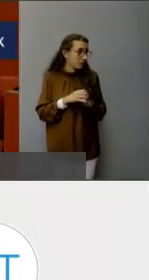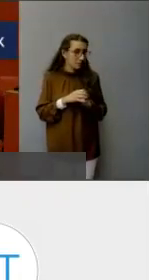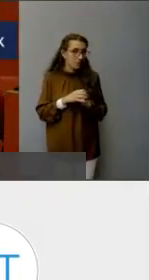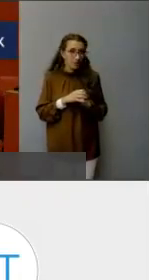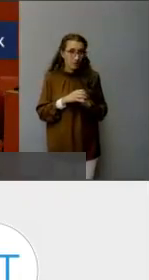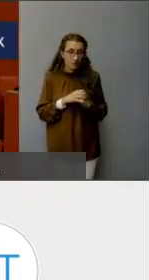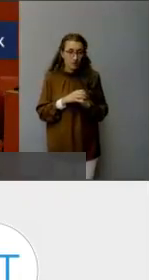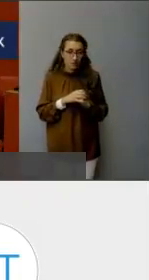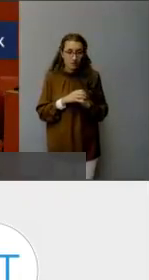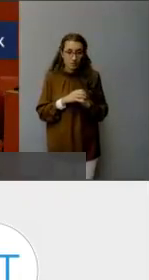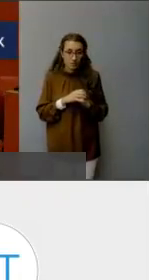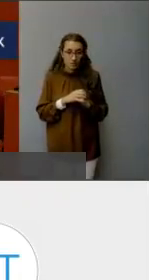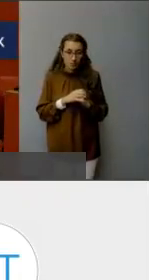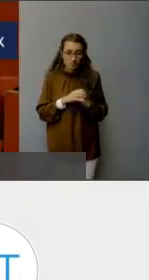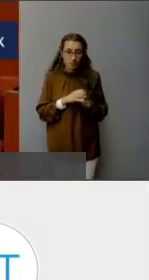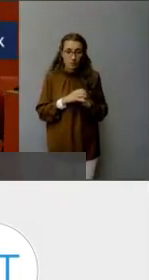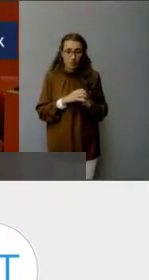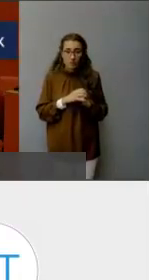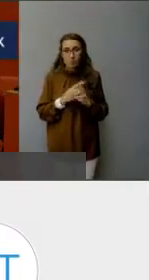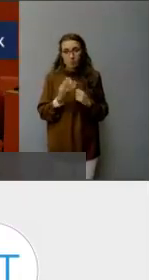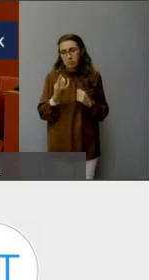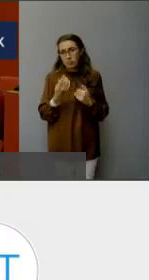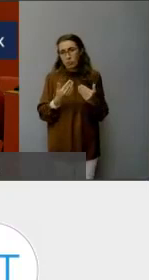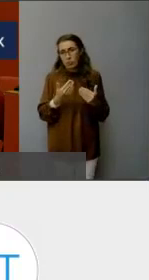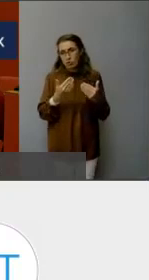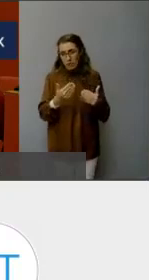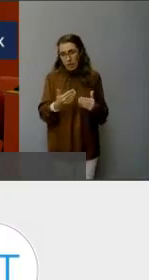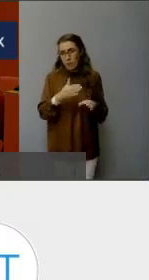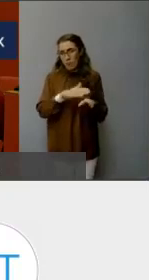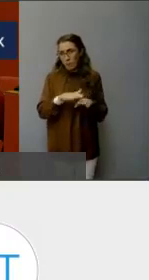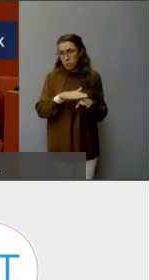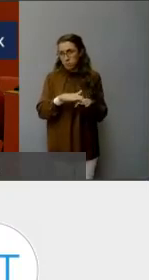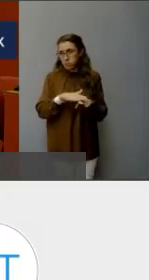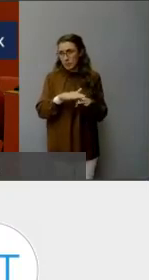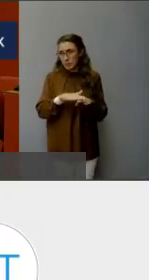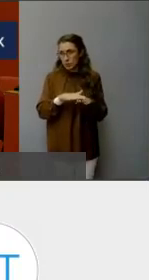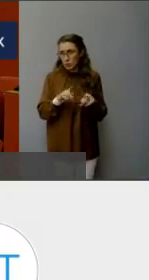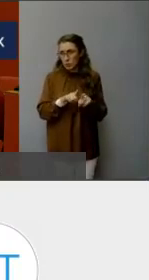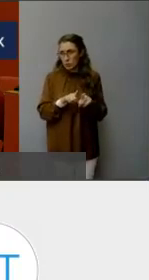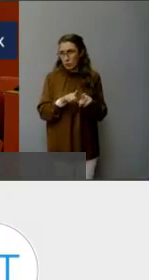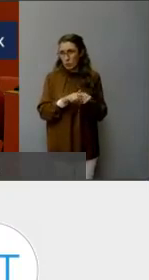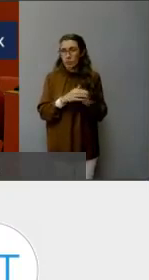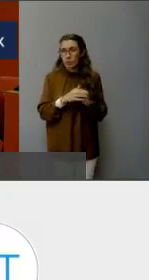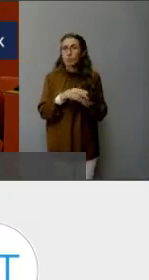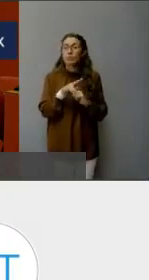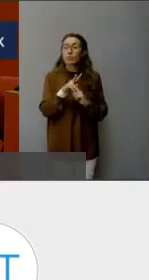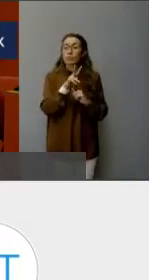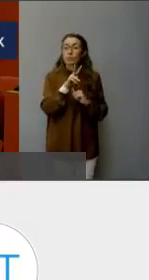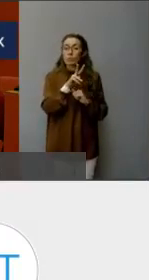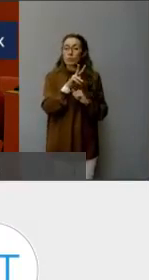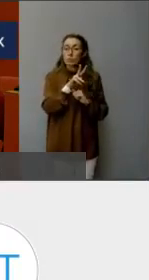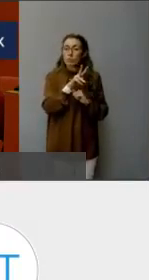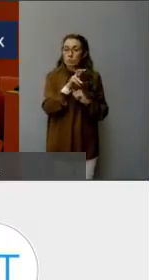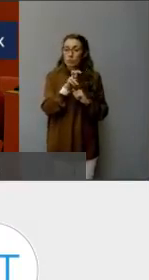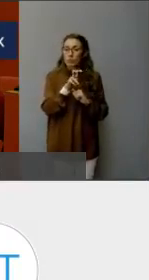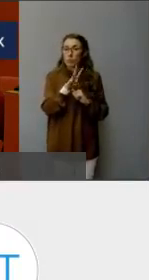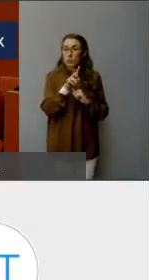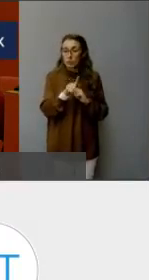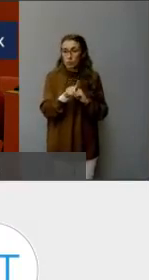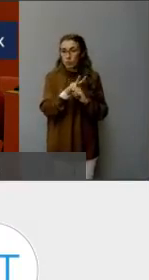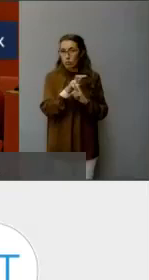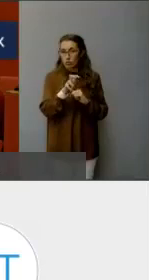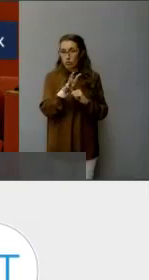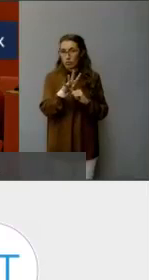procediamo con lo stesso metodo precedenti in virtù del 24 12 43 non pertinenti